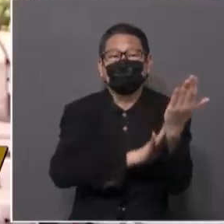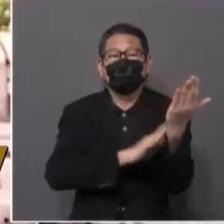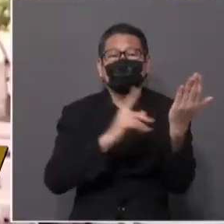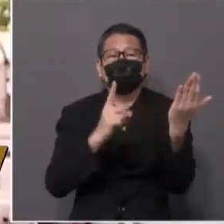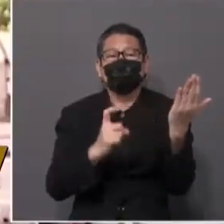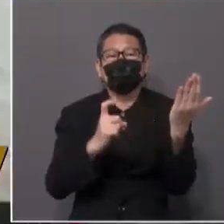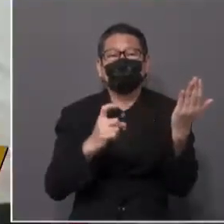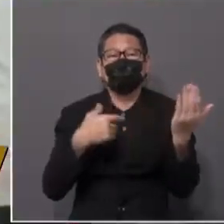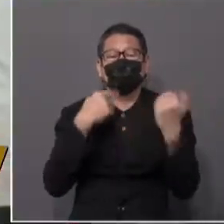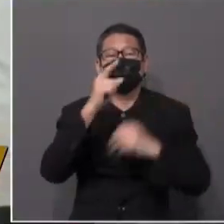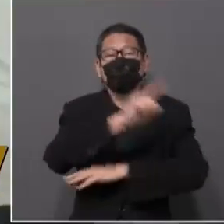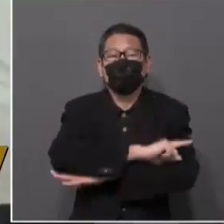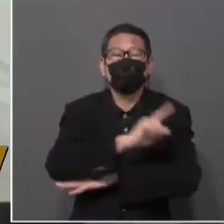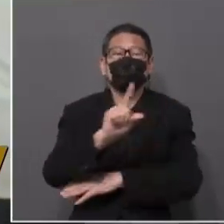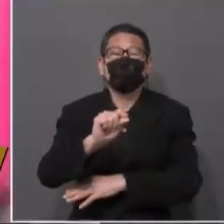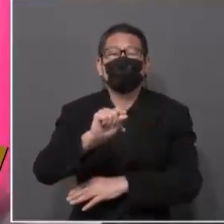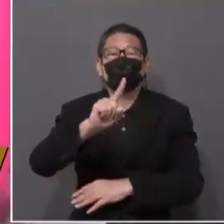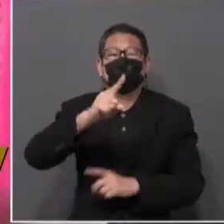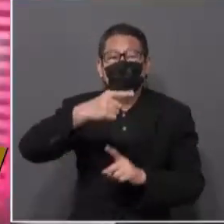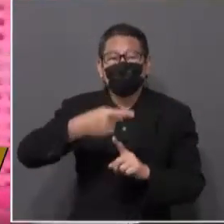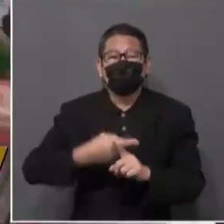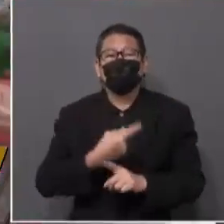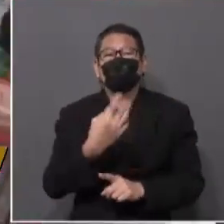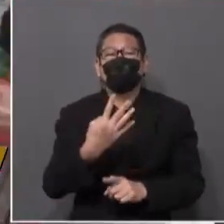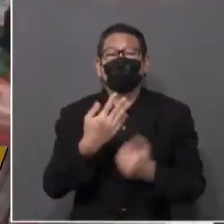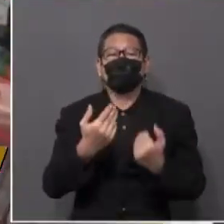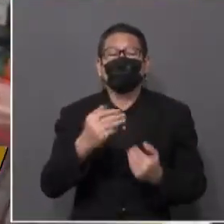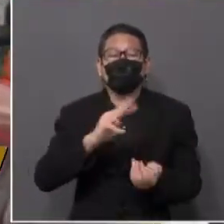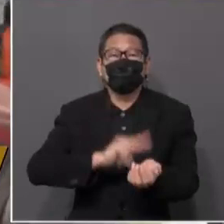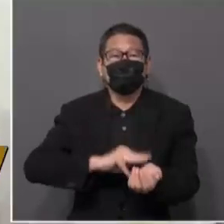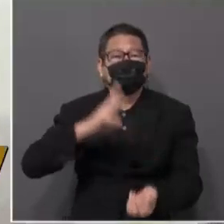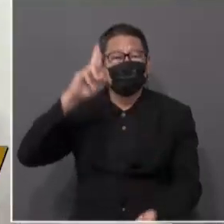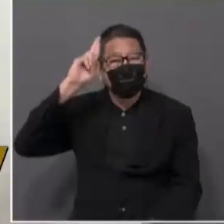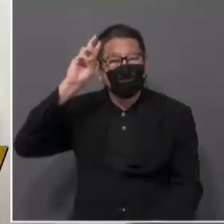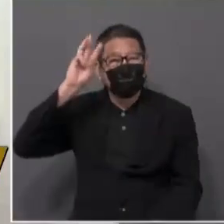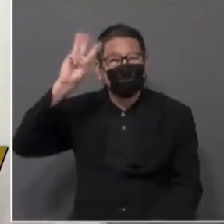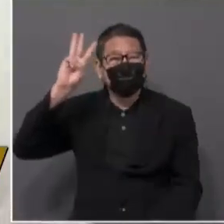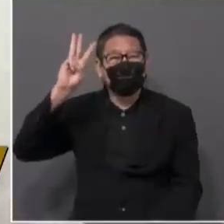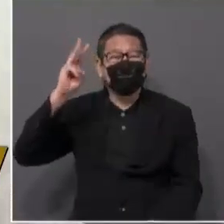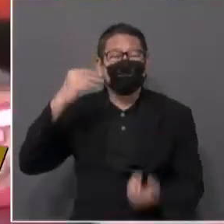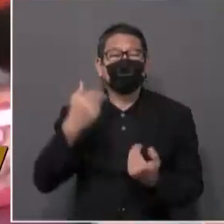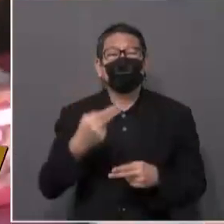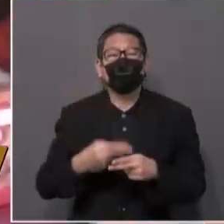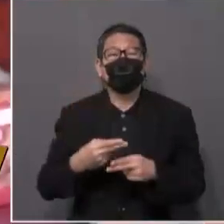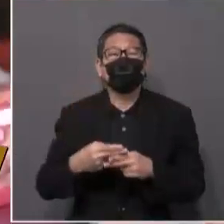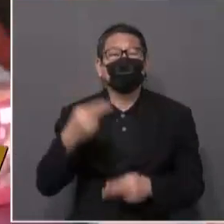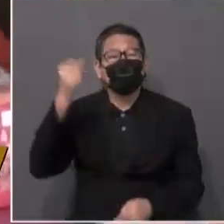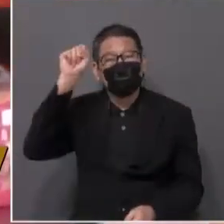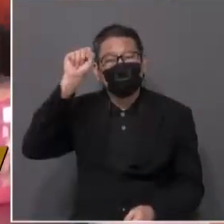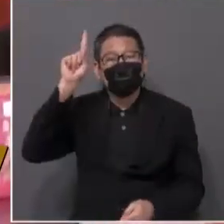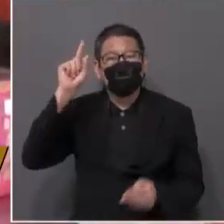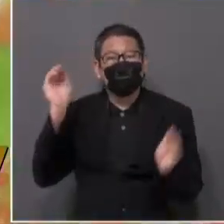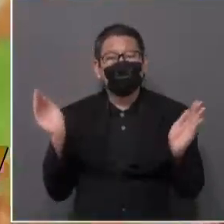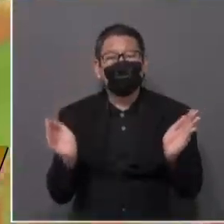ดันั้ครัเมวนที่ 21 เมษายนที่ผ่านมาทางด้ของหมอราวีแล้วก็คุณสีสุวรรณจัญญานะครับกอนไปกัน